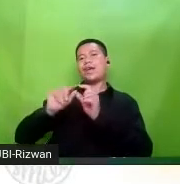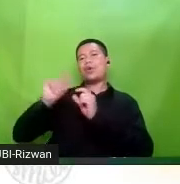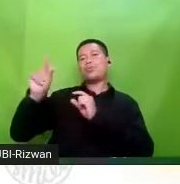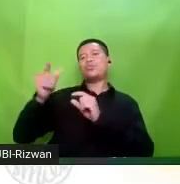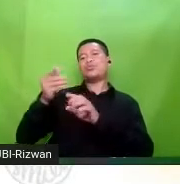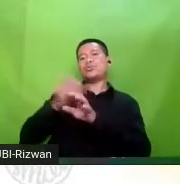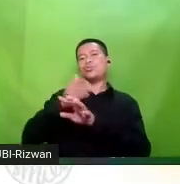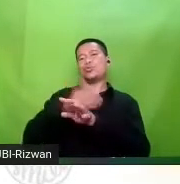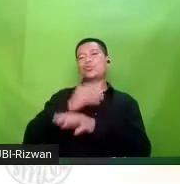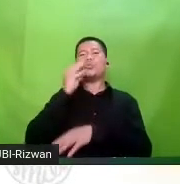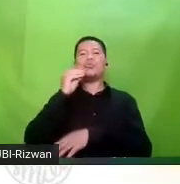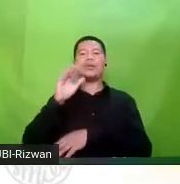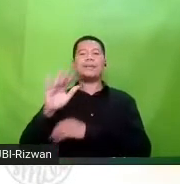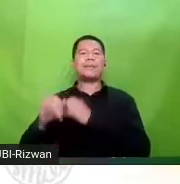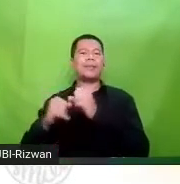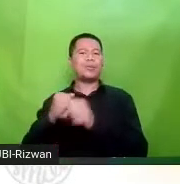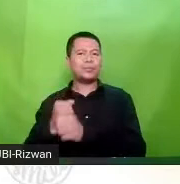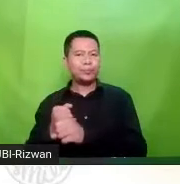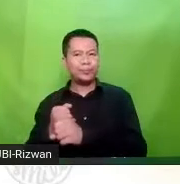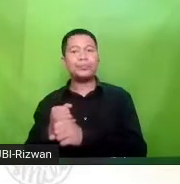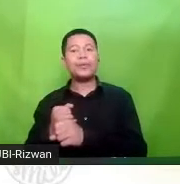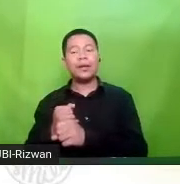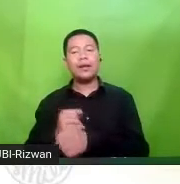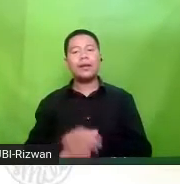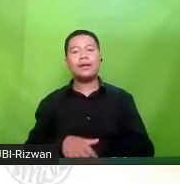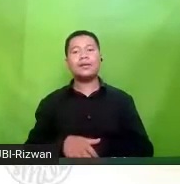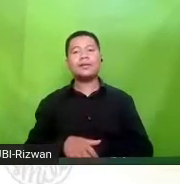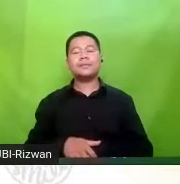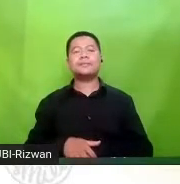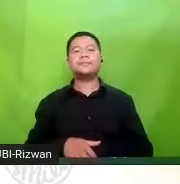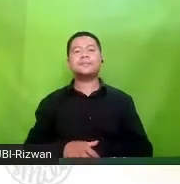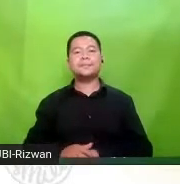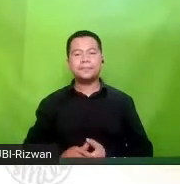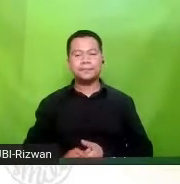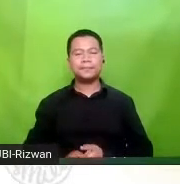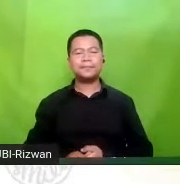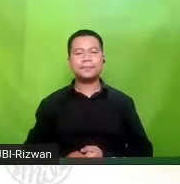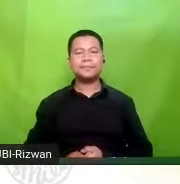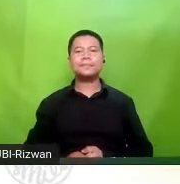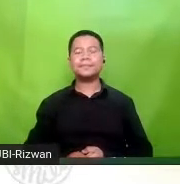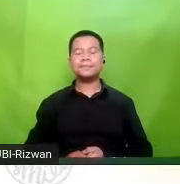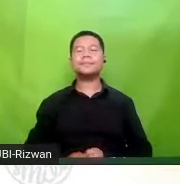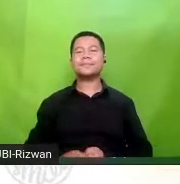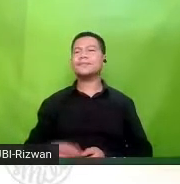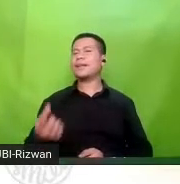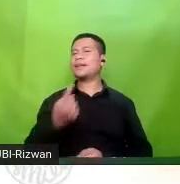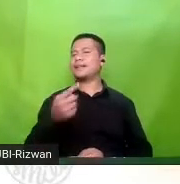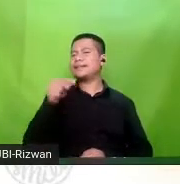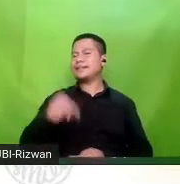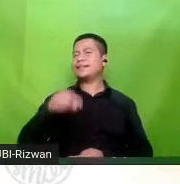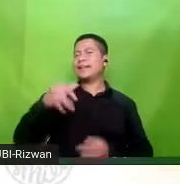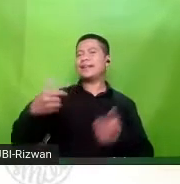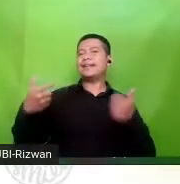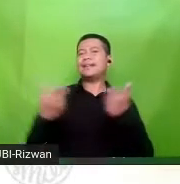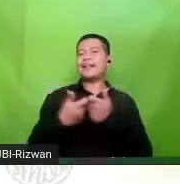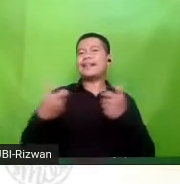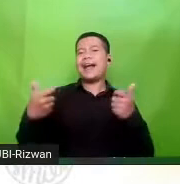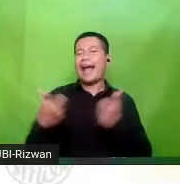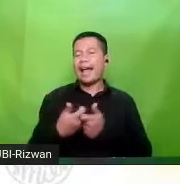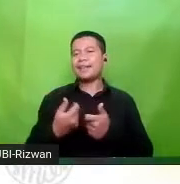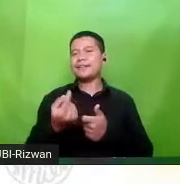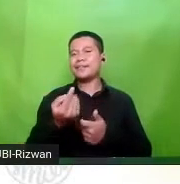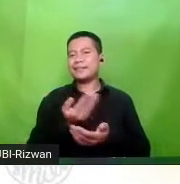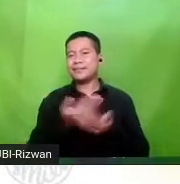5 tahun. Nah, oleh karena itu, merupakan tantangan buat kita bagaimana